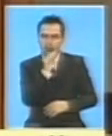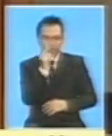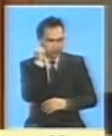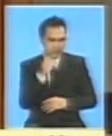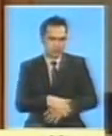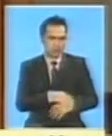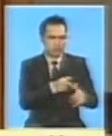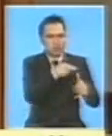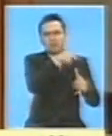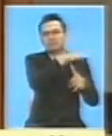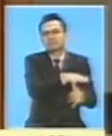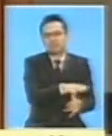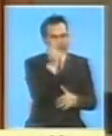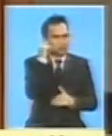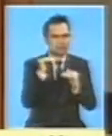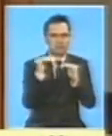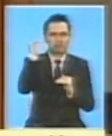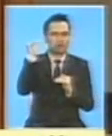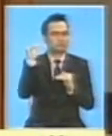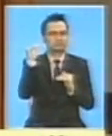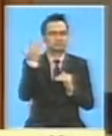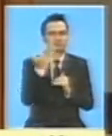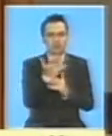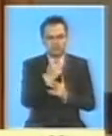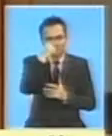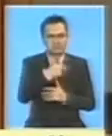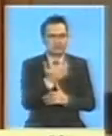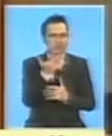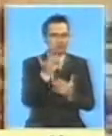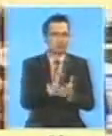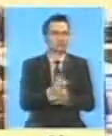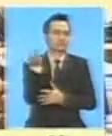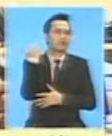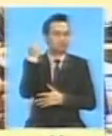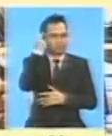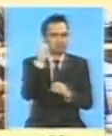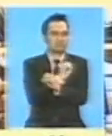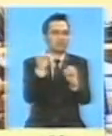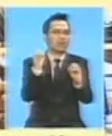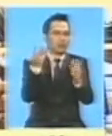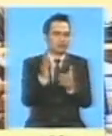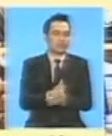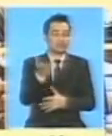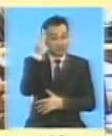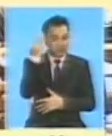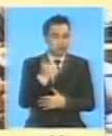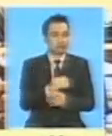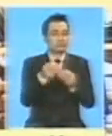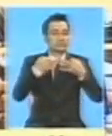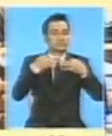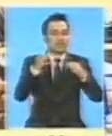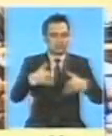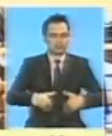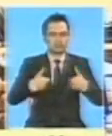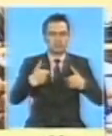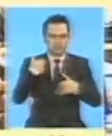ากันชนชั้นโน้นชั้นนี้ไพ่อำมาตย์ไม่มีหรอกครับมันจะมีได้ไงยกเลิกท่าไปตั้งนานแล้วนะรัฐบาลจะให้ความสำคัญ